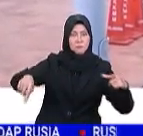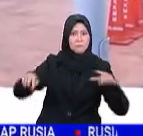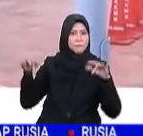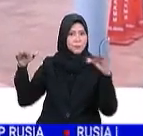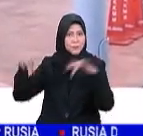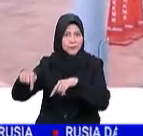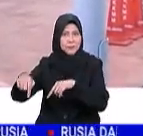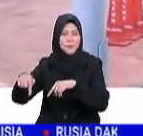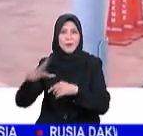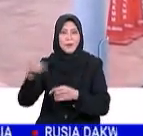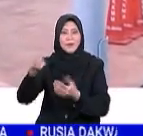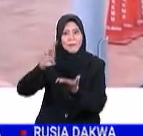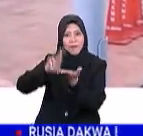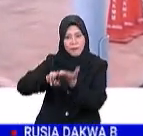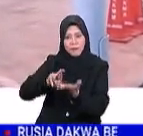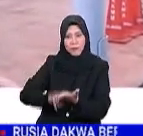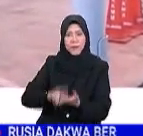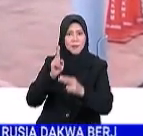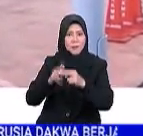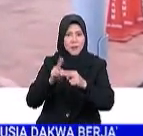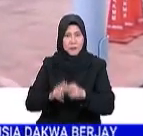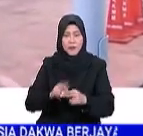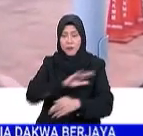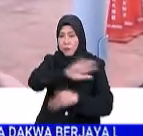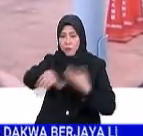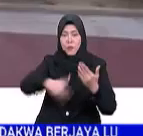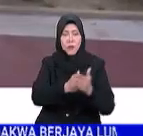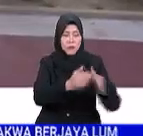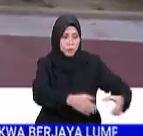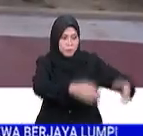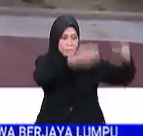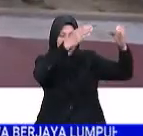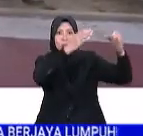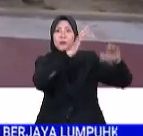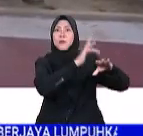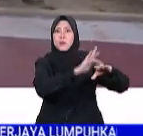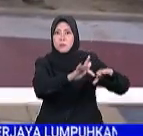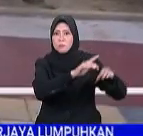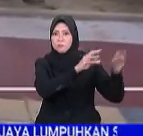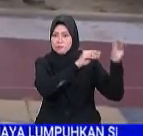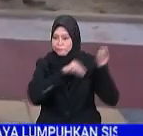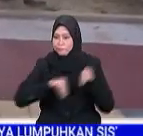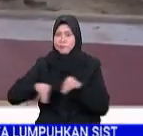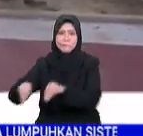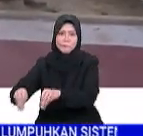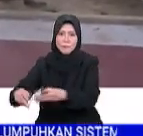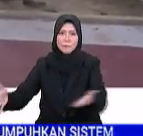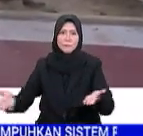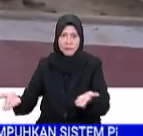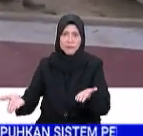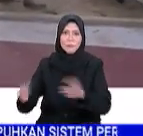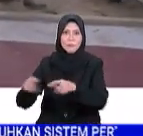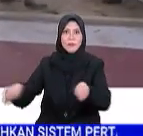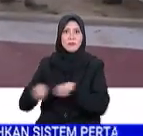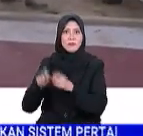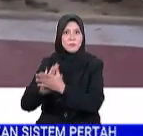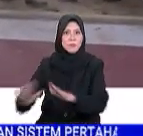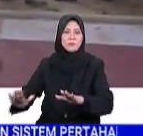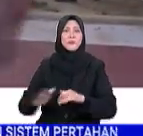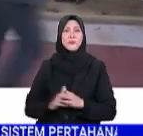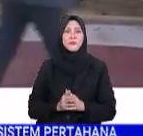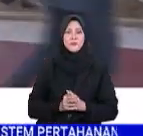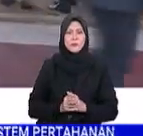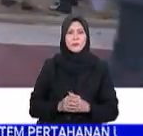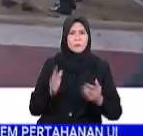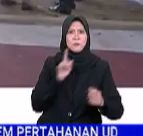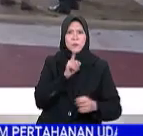mengambil kedatanganlah untuk memastikan semua telah turun. Dalam tu saya akan macam tu, saya pun rasa macam, rasa melayang lah, cakap yelah. Lepas